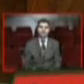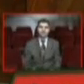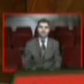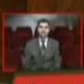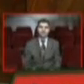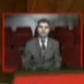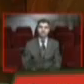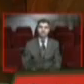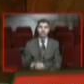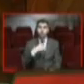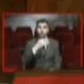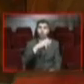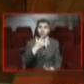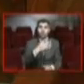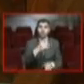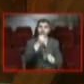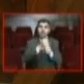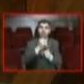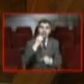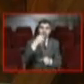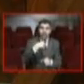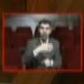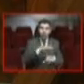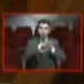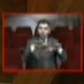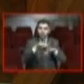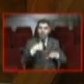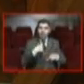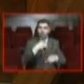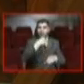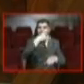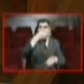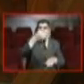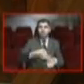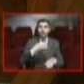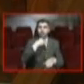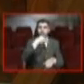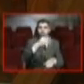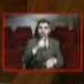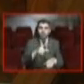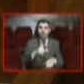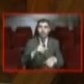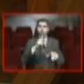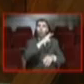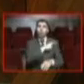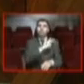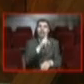الاصلاحات اللازمة للتورتات كلها الحمد لله من المشكلة الاشتدة من 97